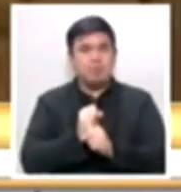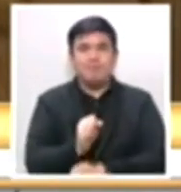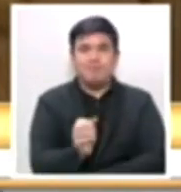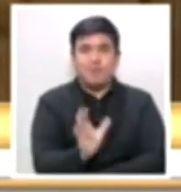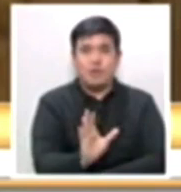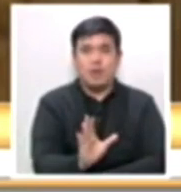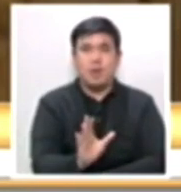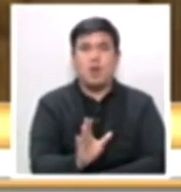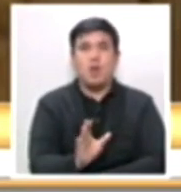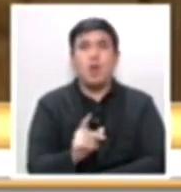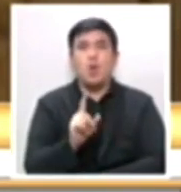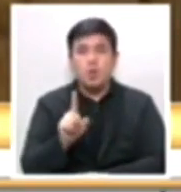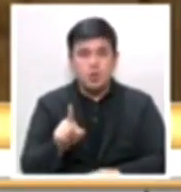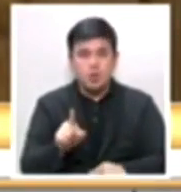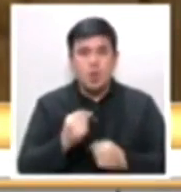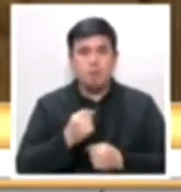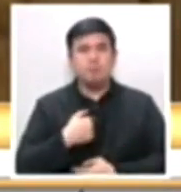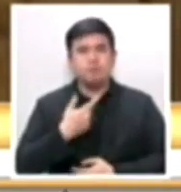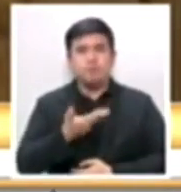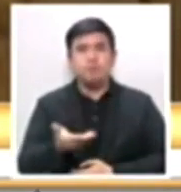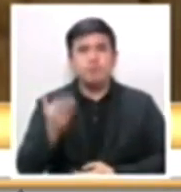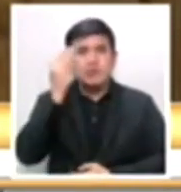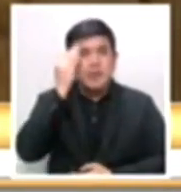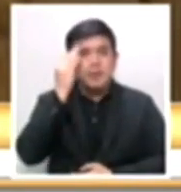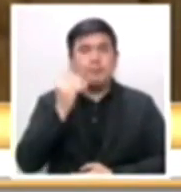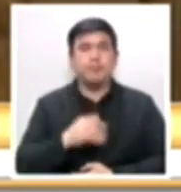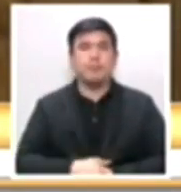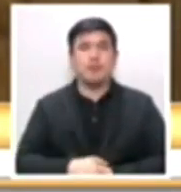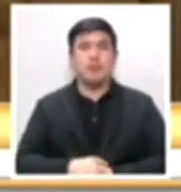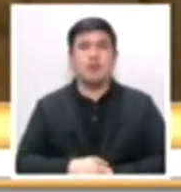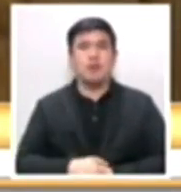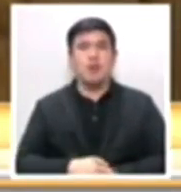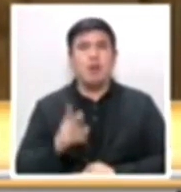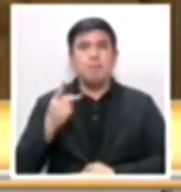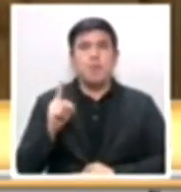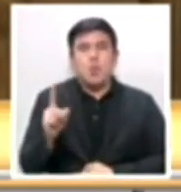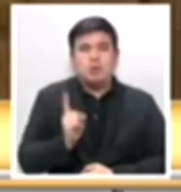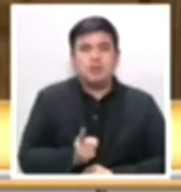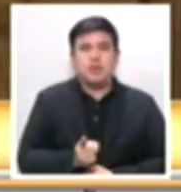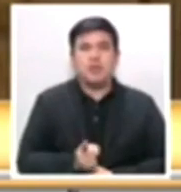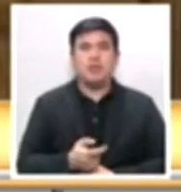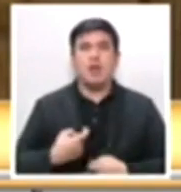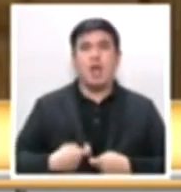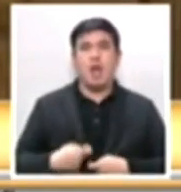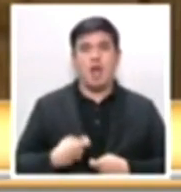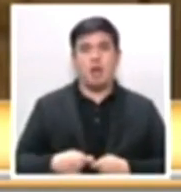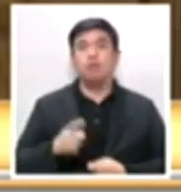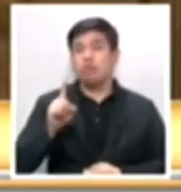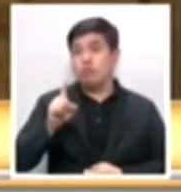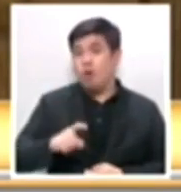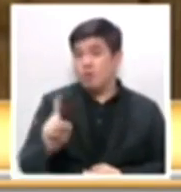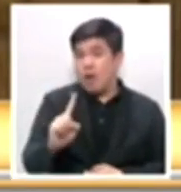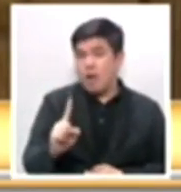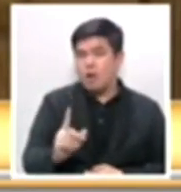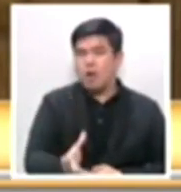ที่ท่านก็คงทราบดีนะครับขออนุญาตว่าก็ไม่ได้ประโยชน์อะไรขึ้นมามันต้องได้รับความเ